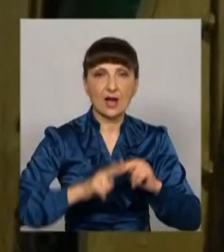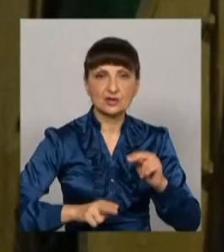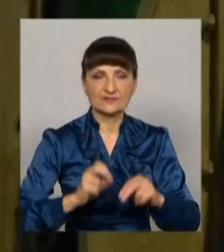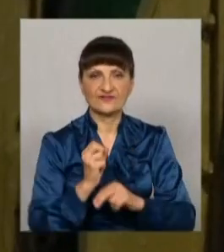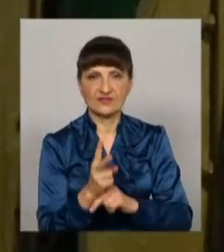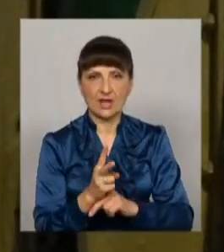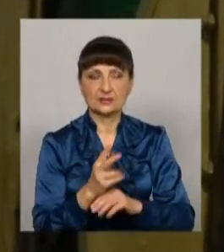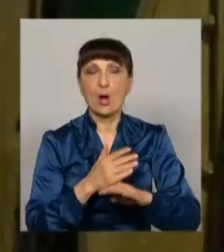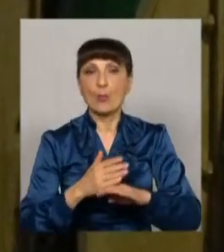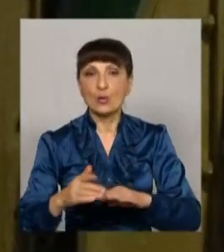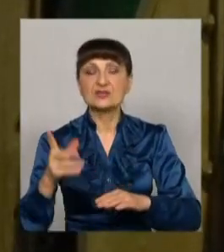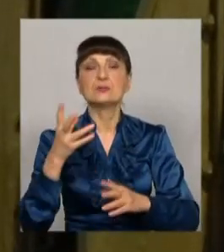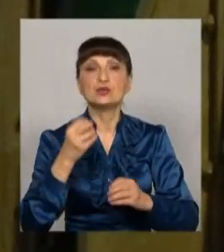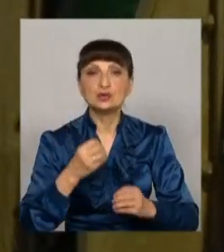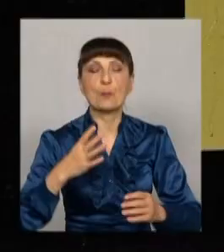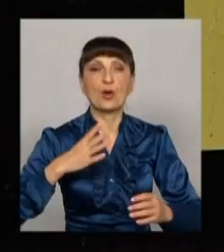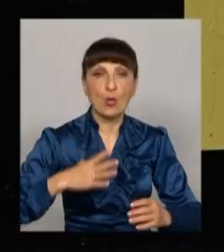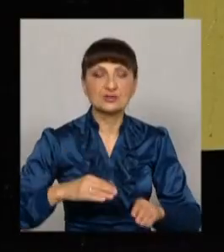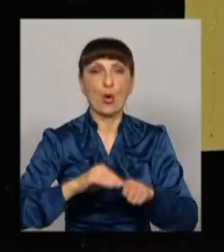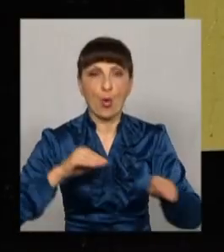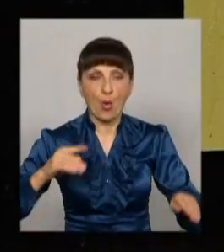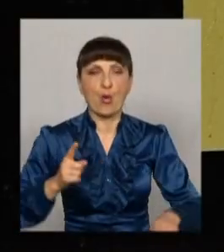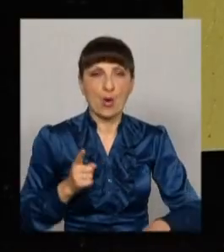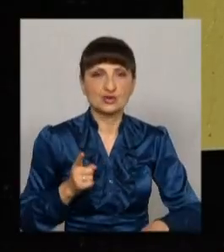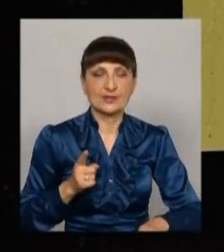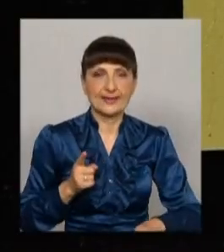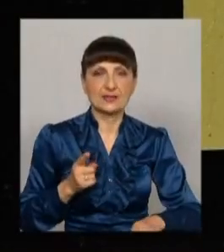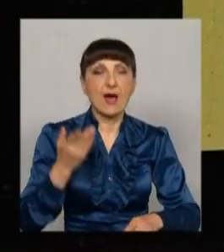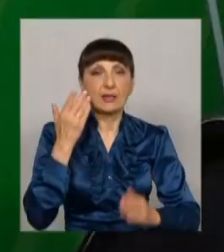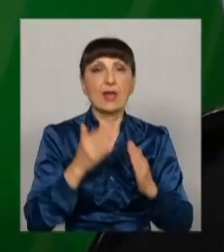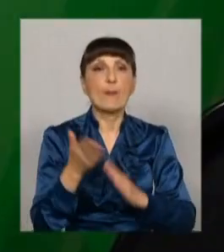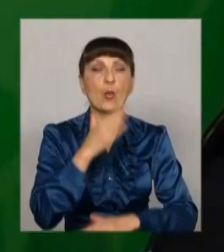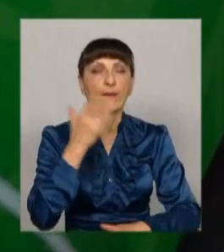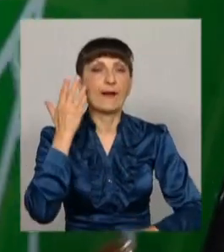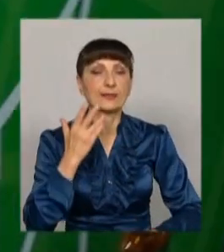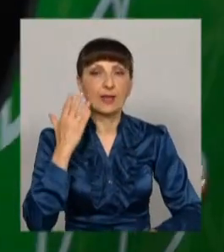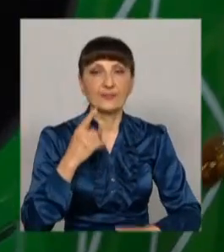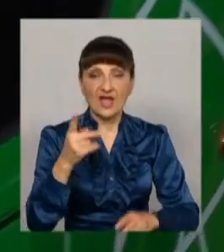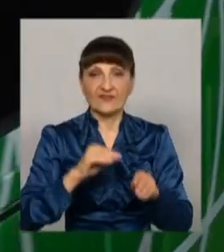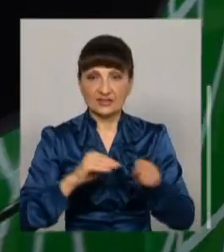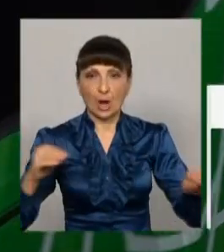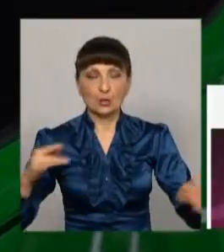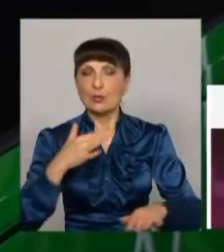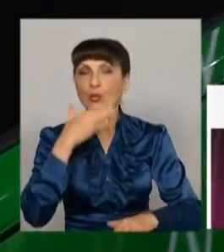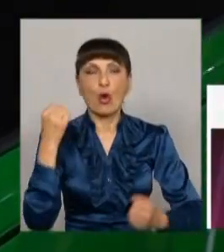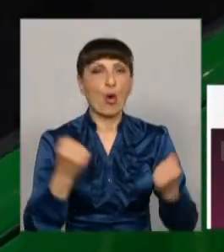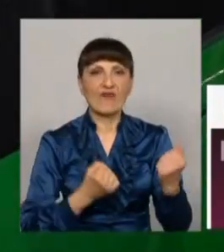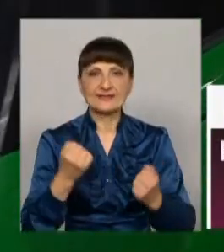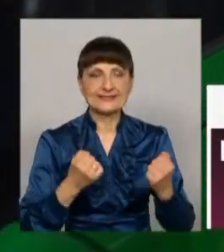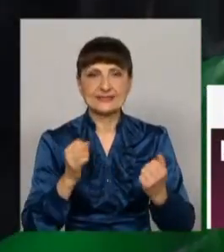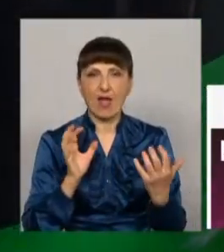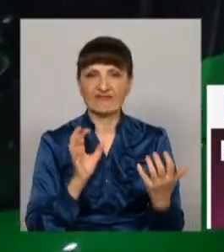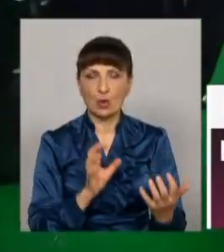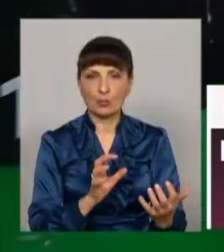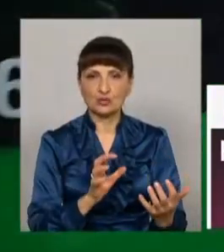полночь. После этого им еще приходится томиться в очереди за топливом несколько часов. В этой колонне десятки водителей общественного